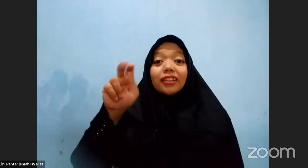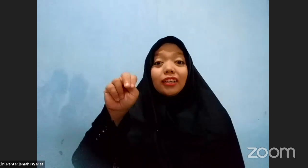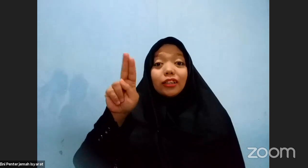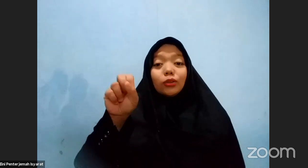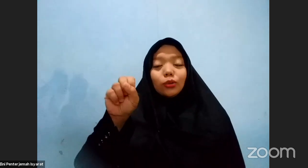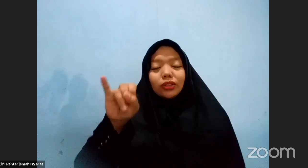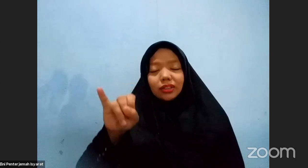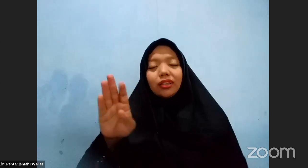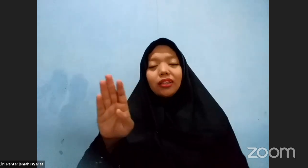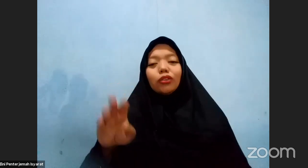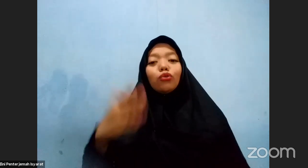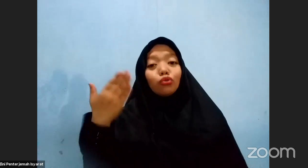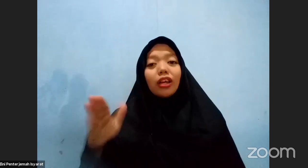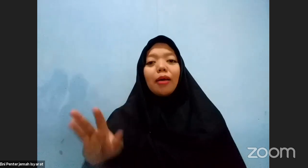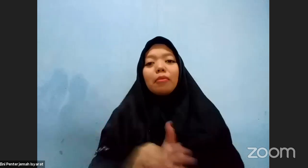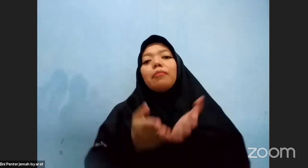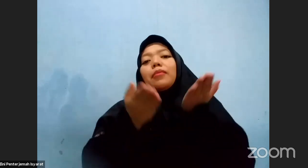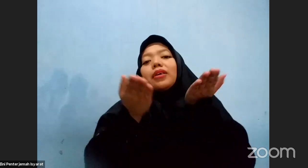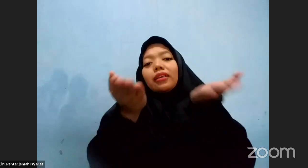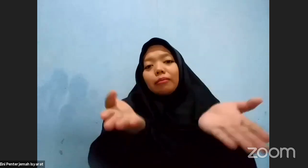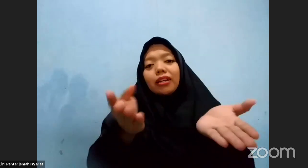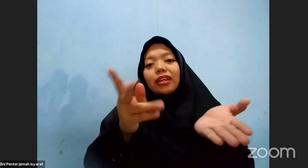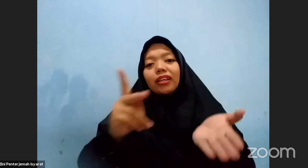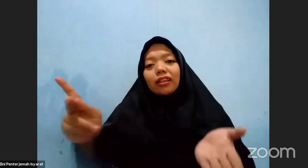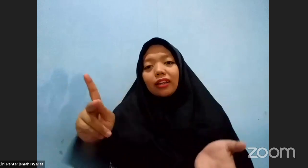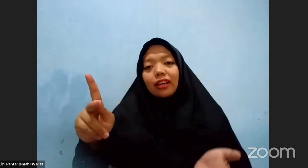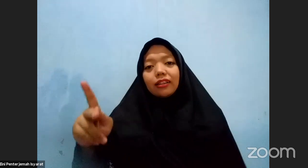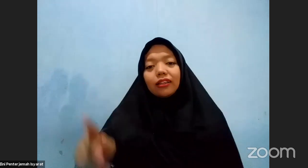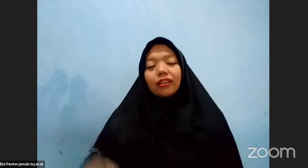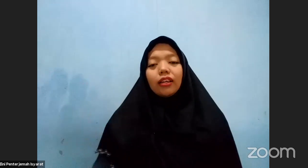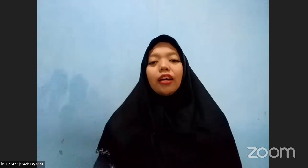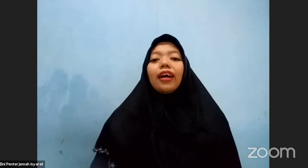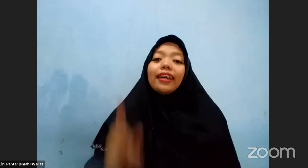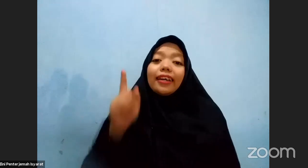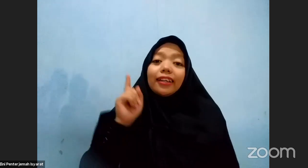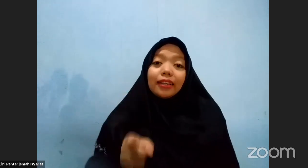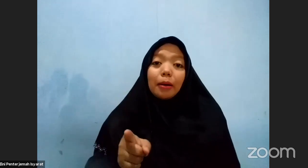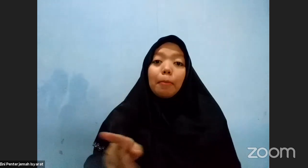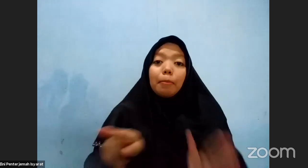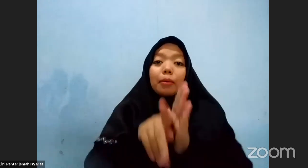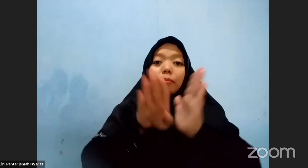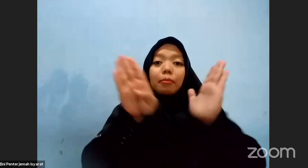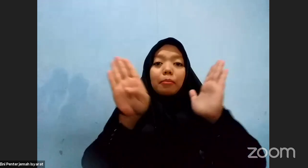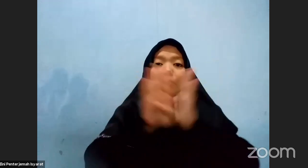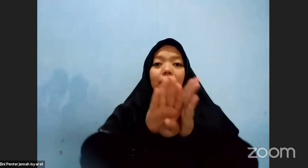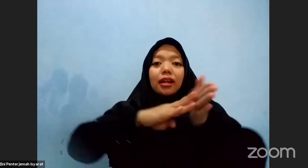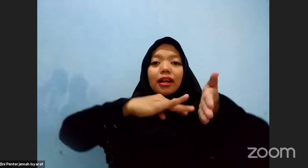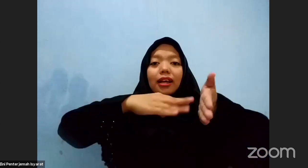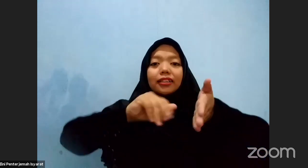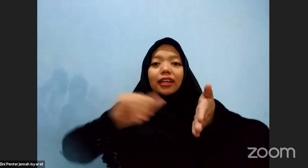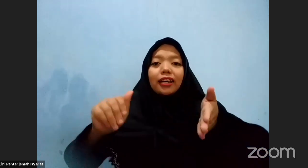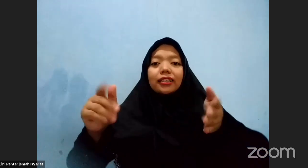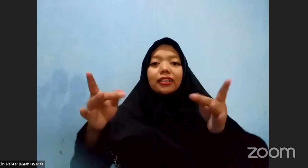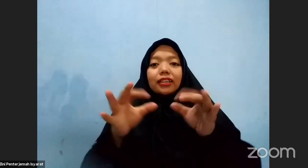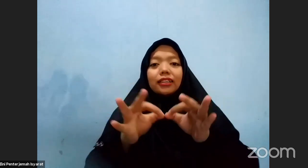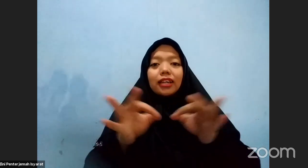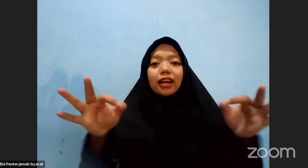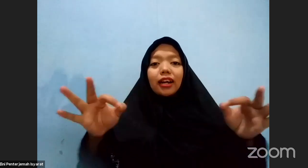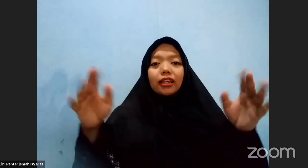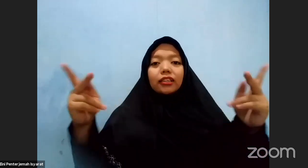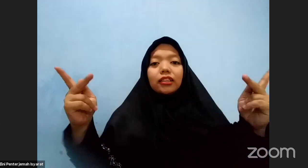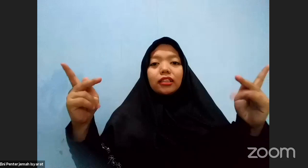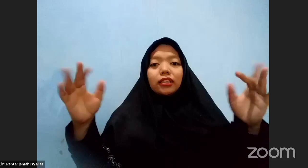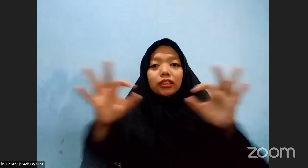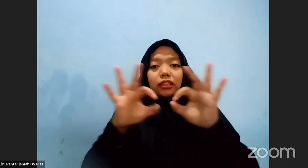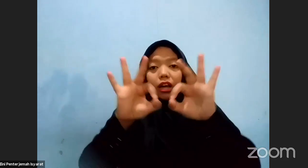jauh ini menjadi salah satu pembelajaran bagi kita semua ini juga apa efisiensi